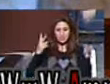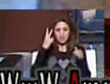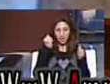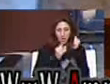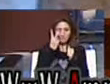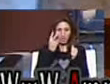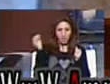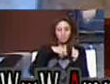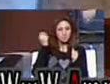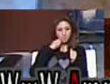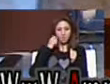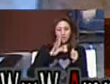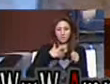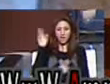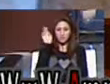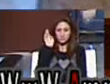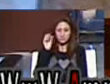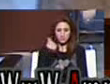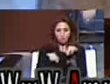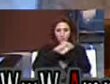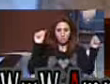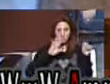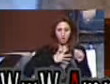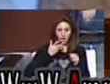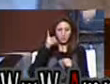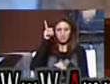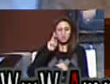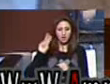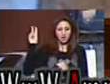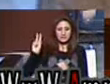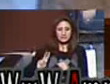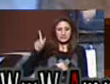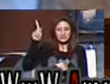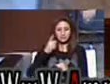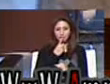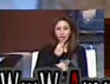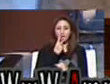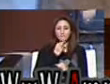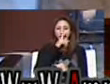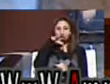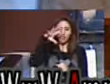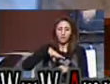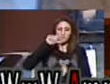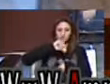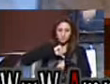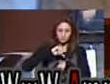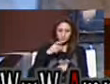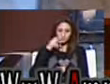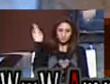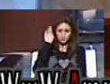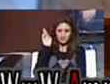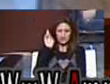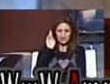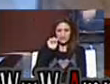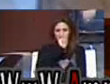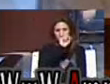كابينة ودايو لانوس سماوي اللون وبدون لوحات، وذلك في المنطقة خلف حي الصفا بين كنيسة رفح